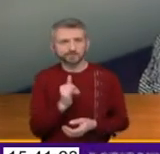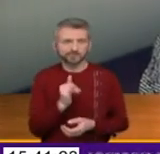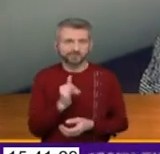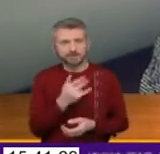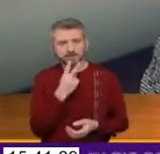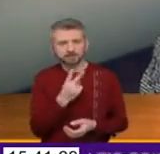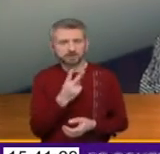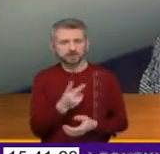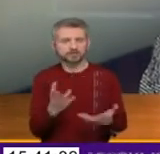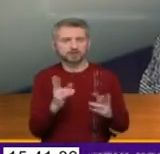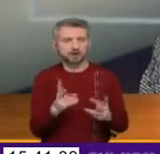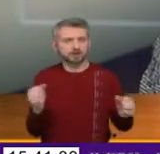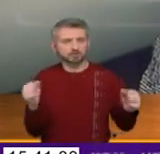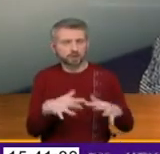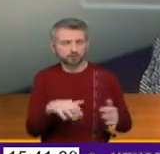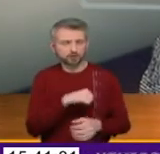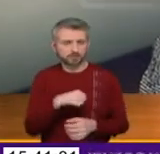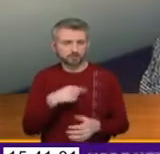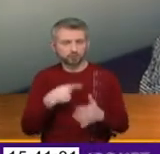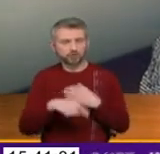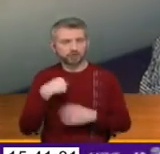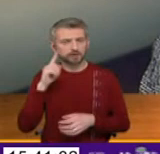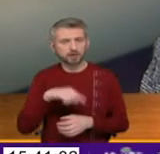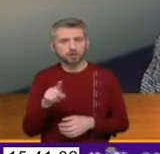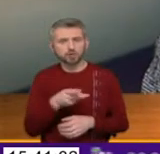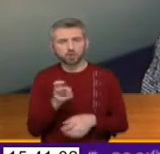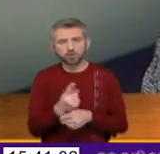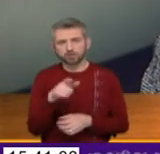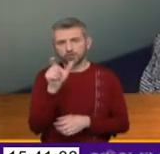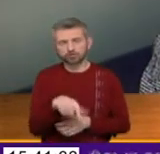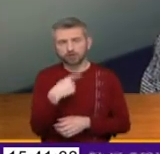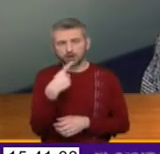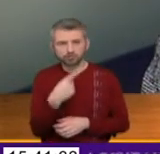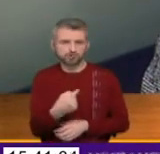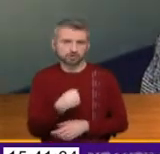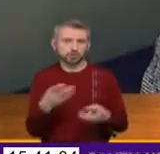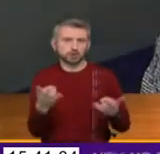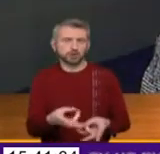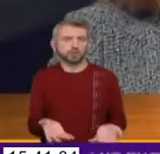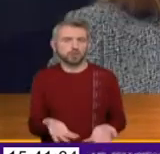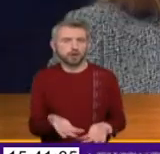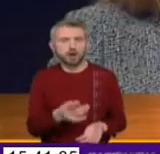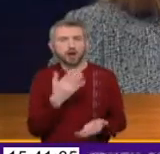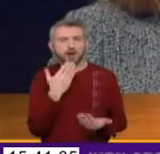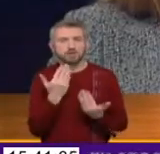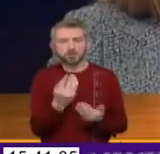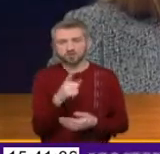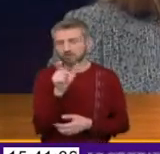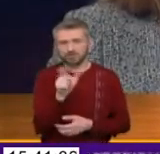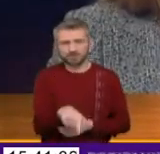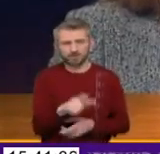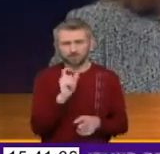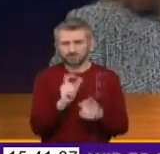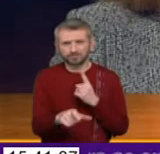Дивлячись від того, як ми збираємося самі, тому що я знаю, що приходить одна людина, каже, ну, мені потрібно, але на звернення однієї людини